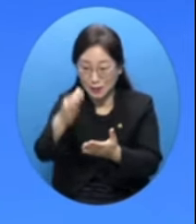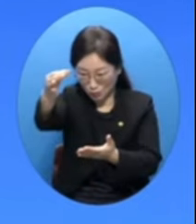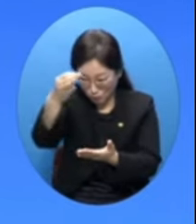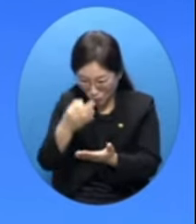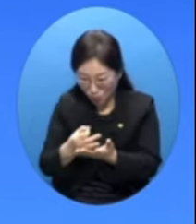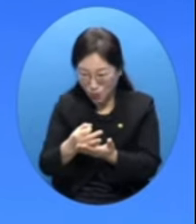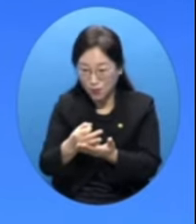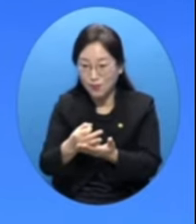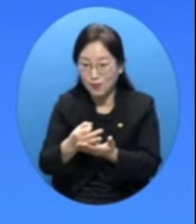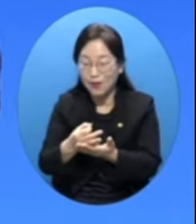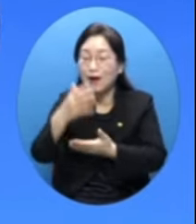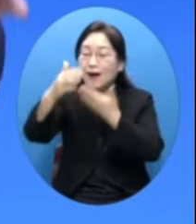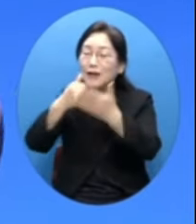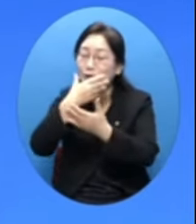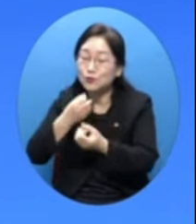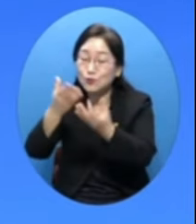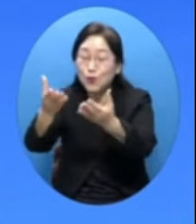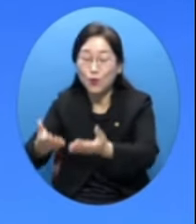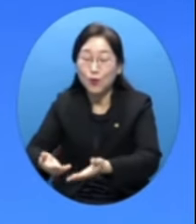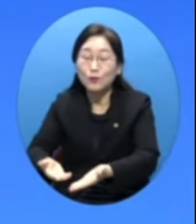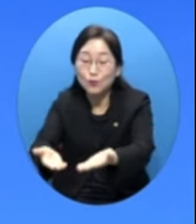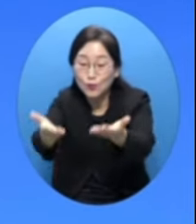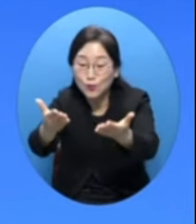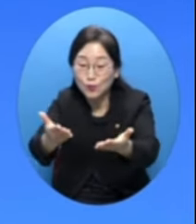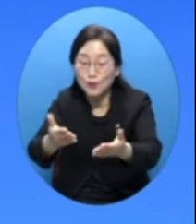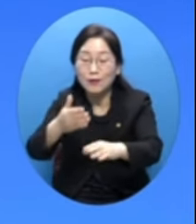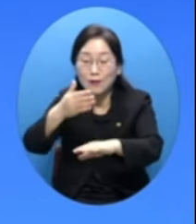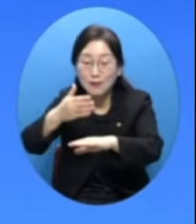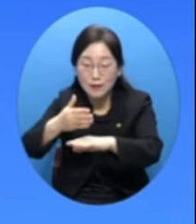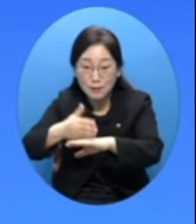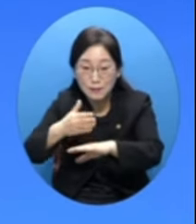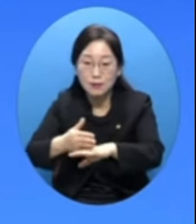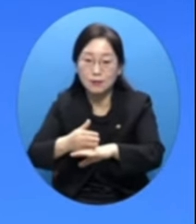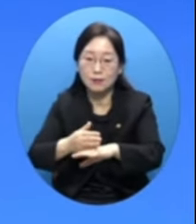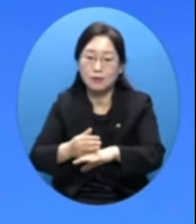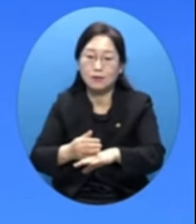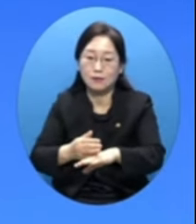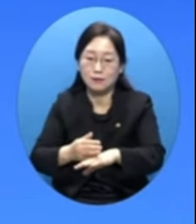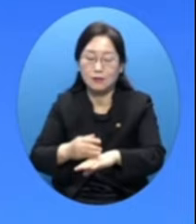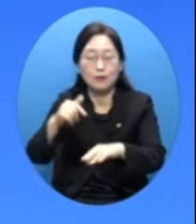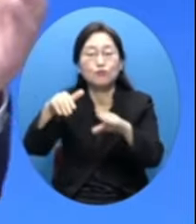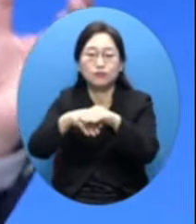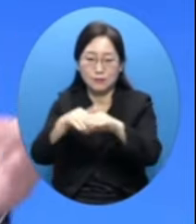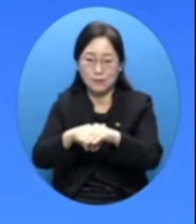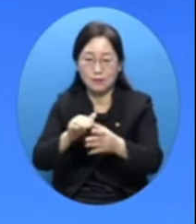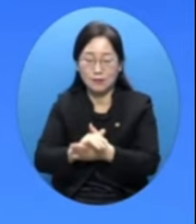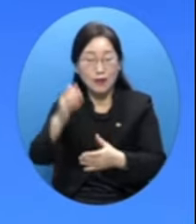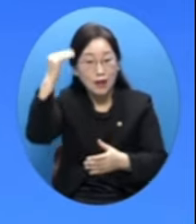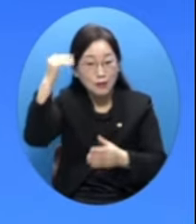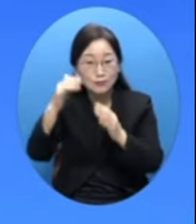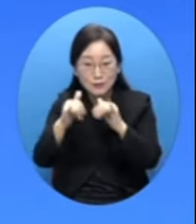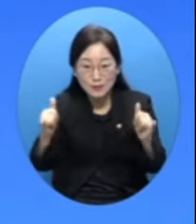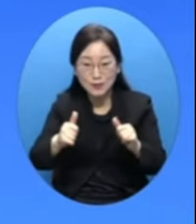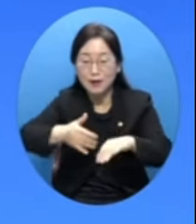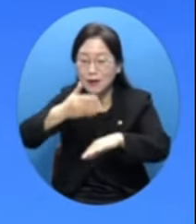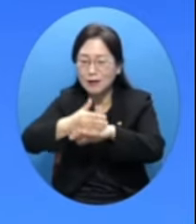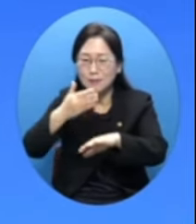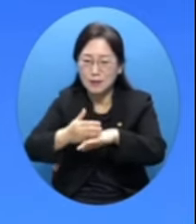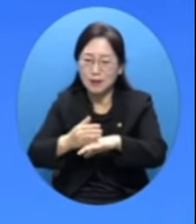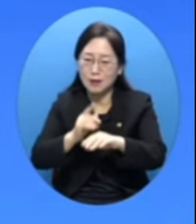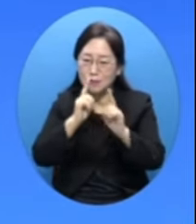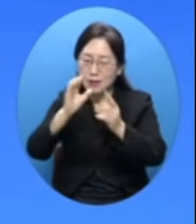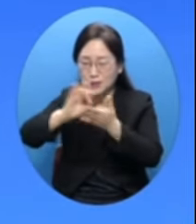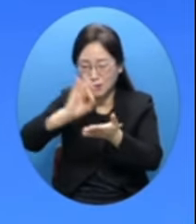동양해주는 사람에게 하나님이 축복하시길 바란다고 얘기하는 문화가 미국 문화입니다. 우리 대한민국 사람들이 감사로 변화되어야